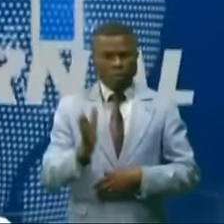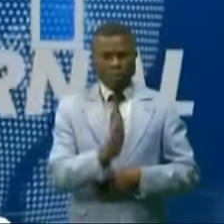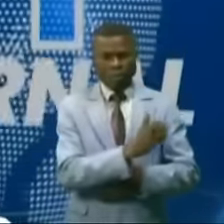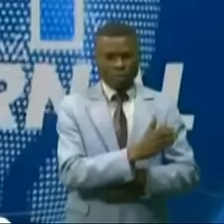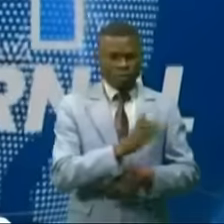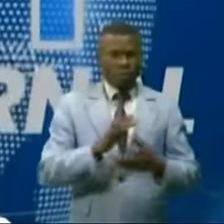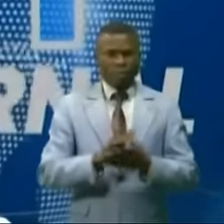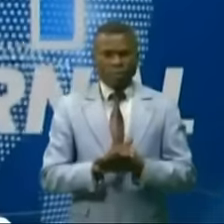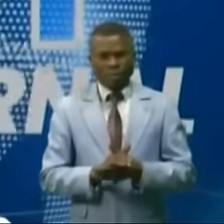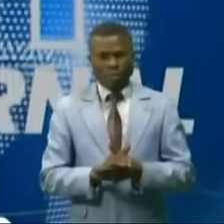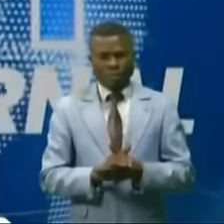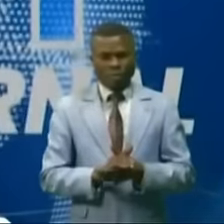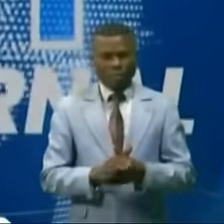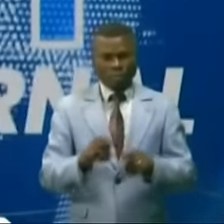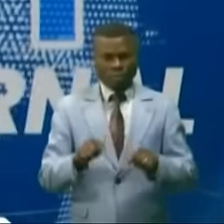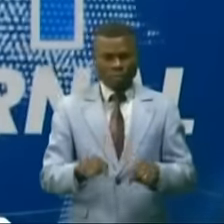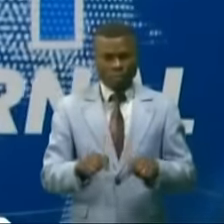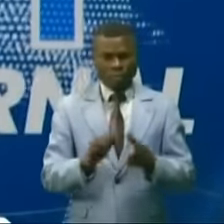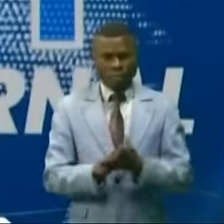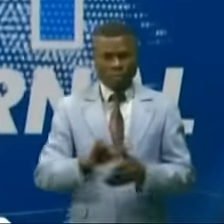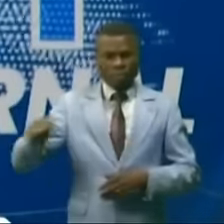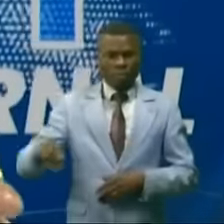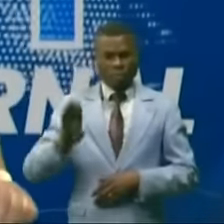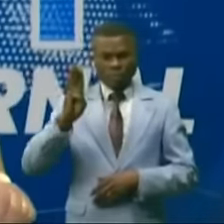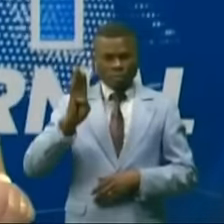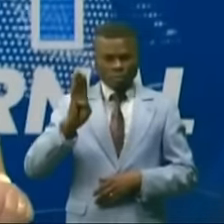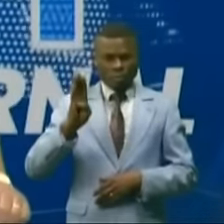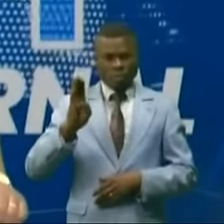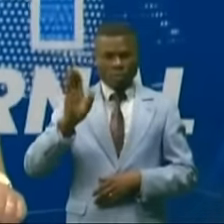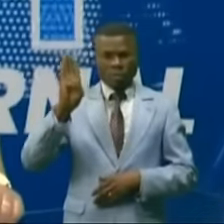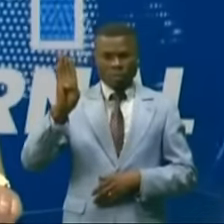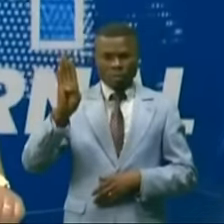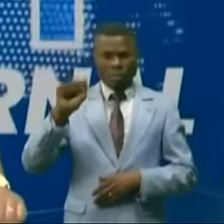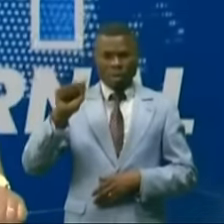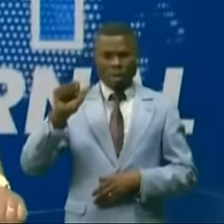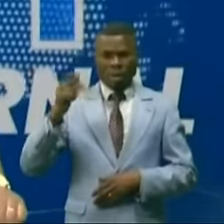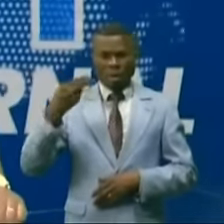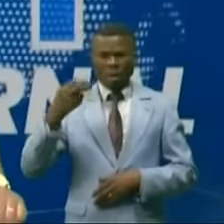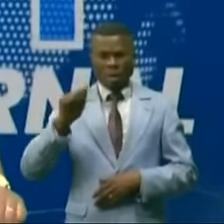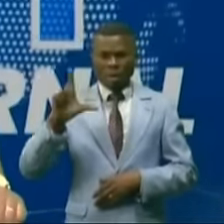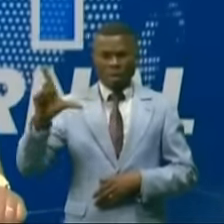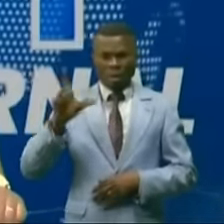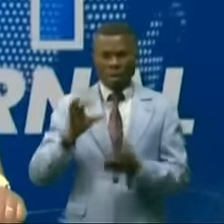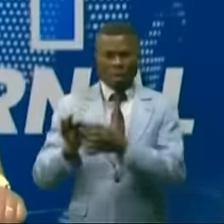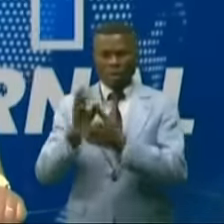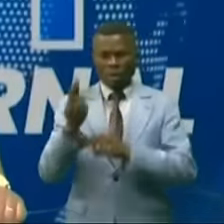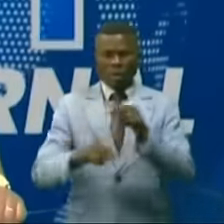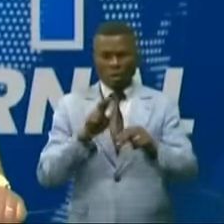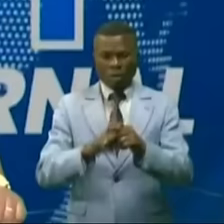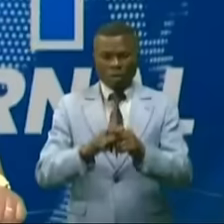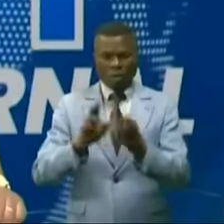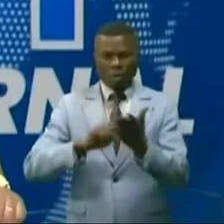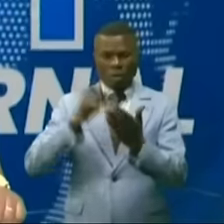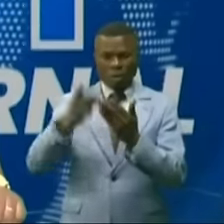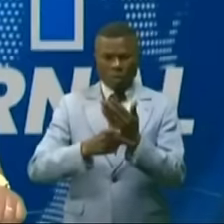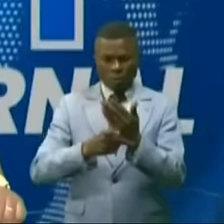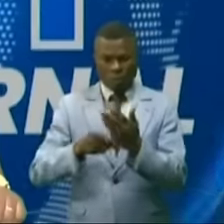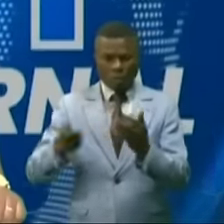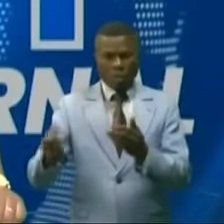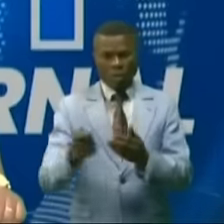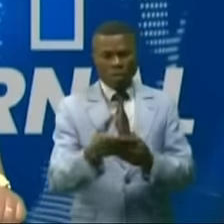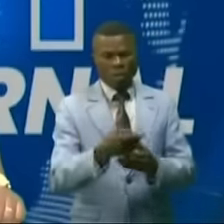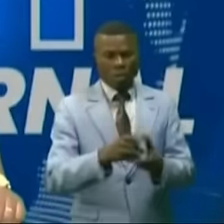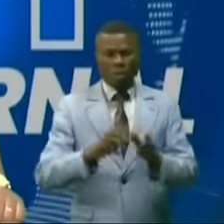éditions. Jean Bosco Bahala, coordonnateur national du programme de désarmement, démobilisation,